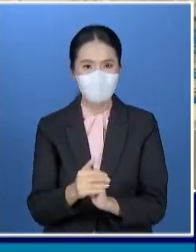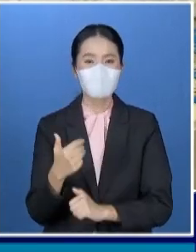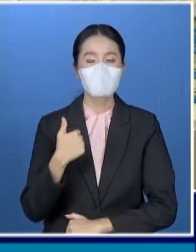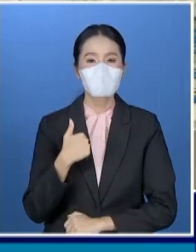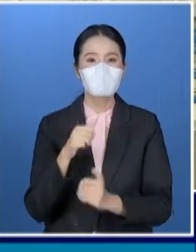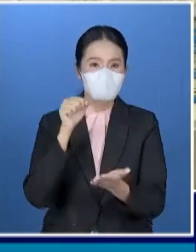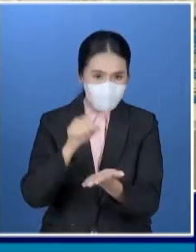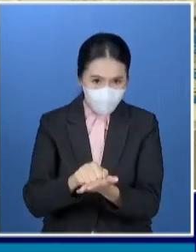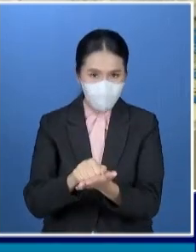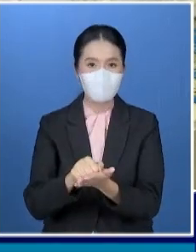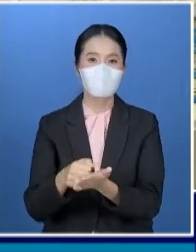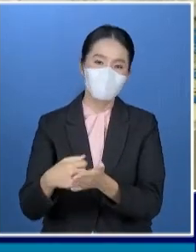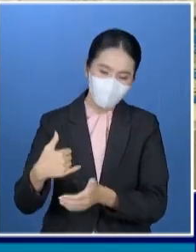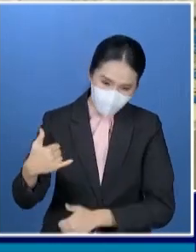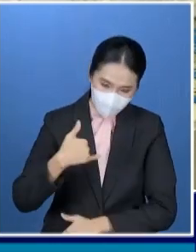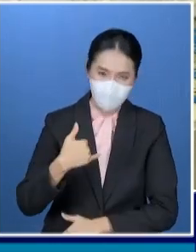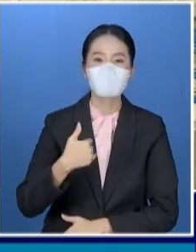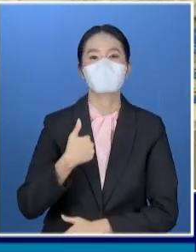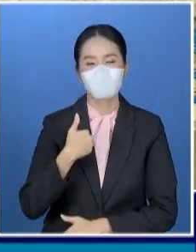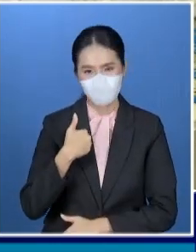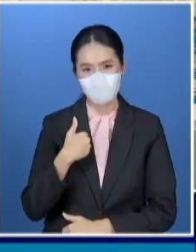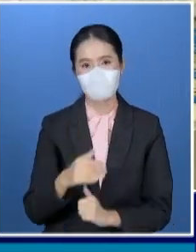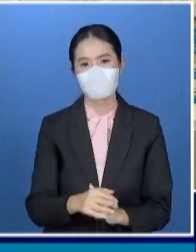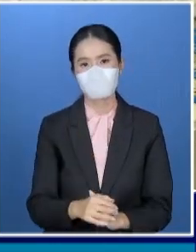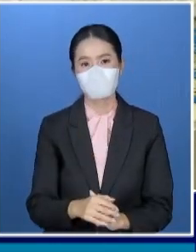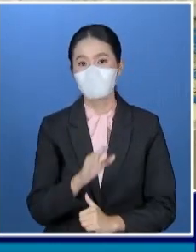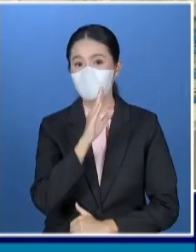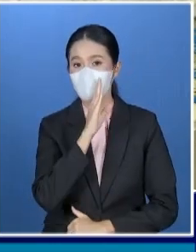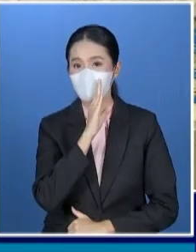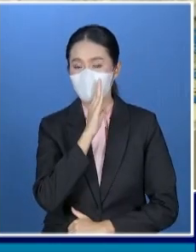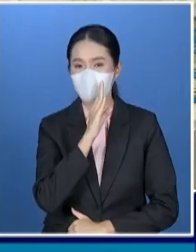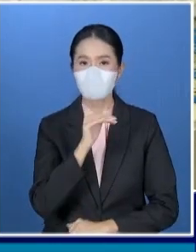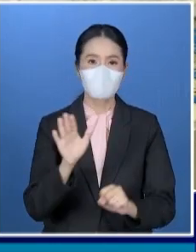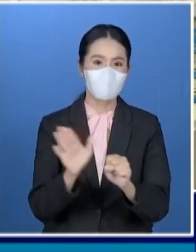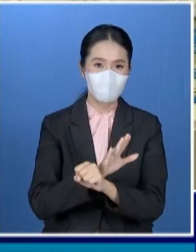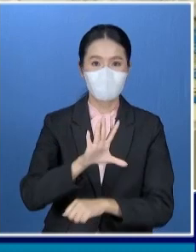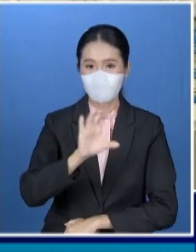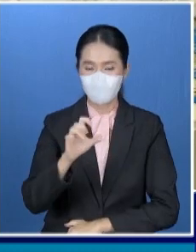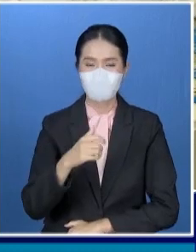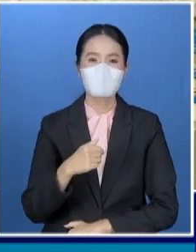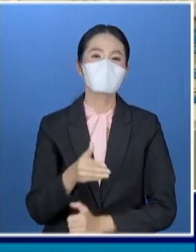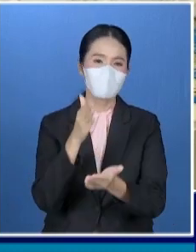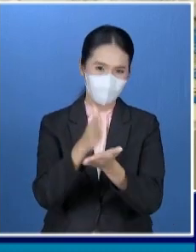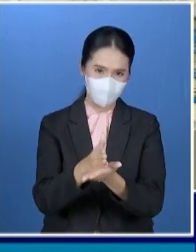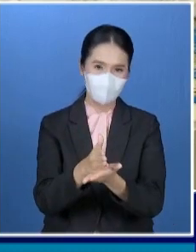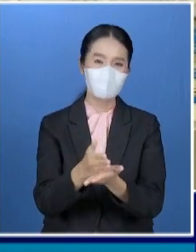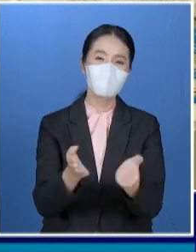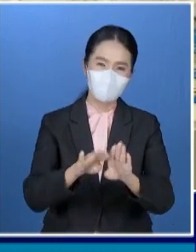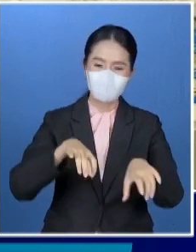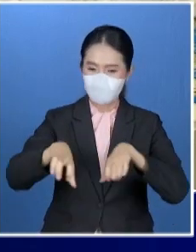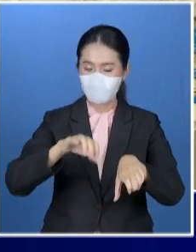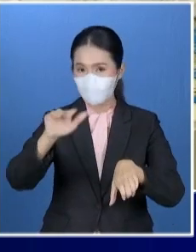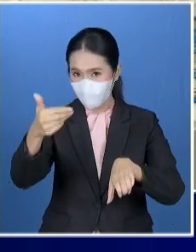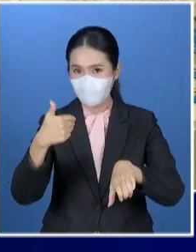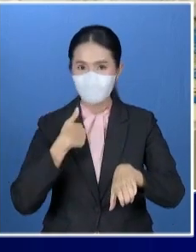ยู่ในระหว่างจองเตรียมตัวจะมาในลักษณะแบบนั้นแต่ถ้าเกิดครบถึง500เนี่ยเราอาจจะหยุดเพื่อบริหารก่อน